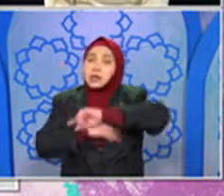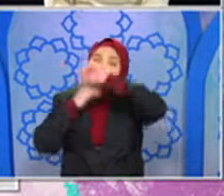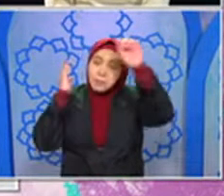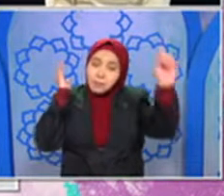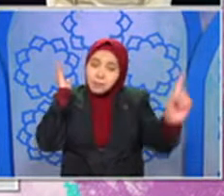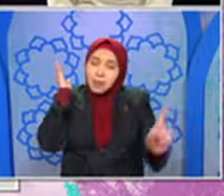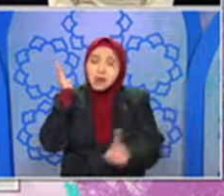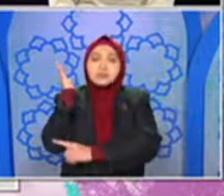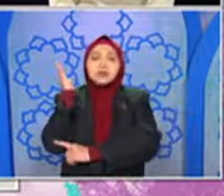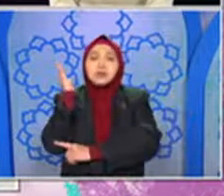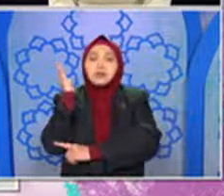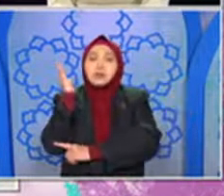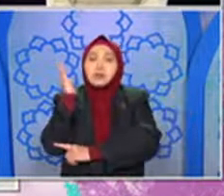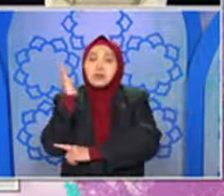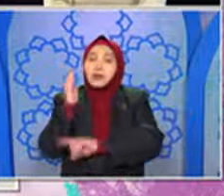الدين